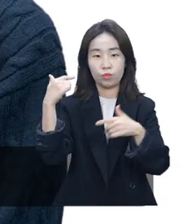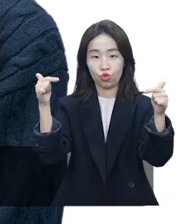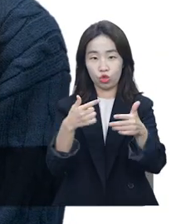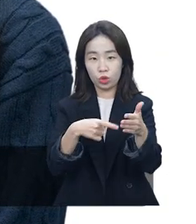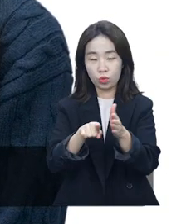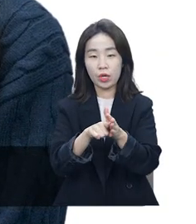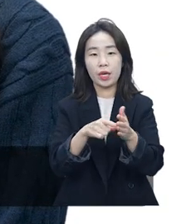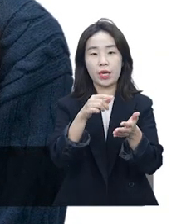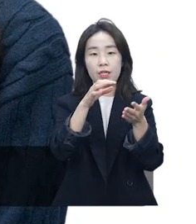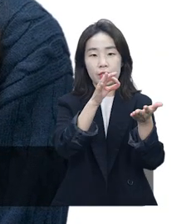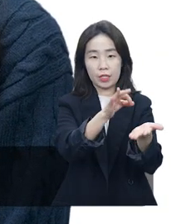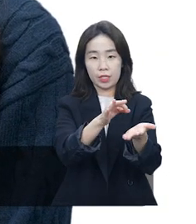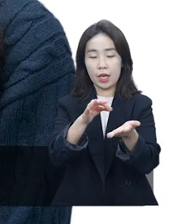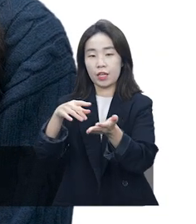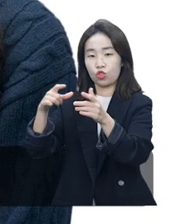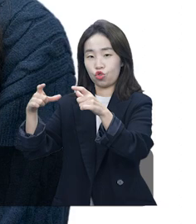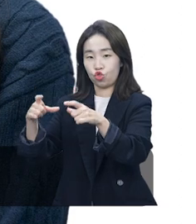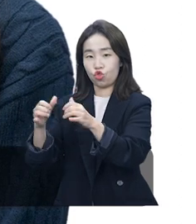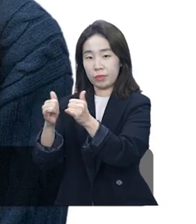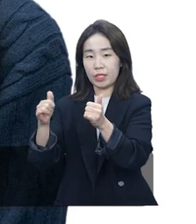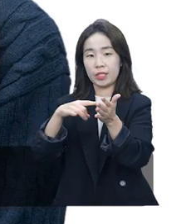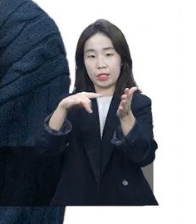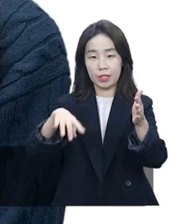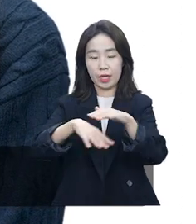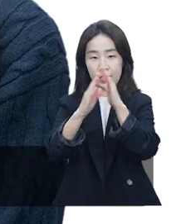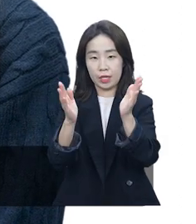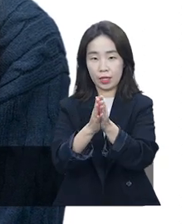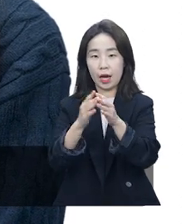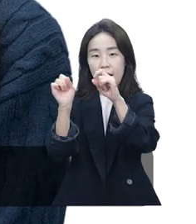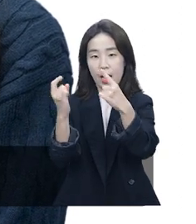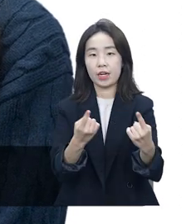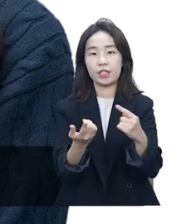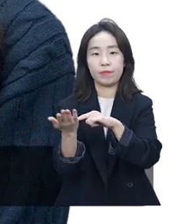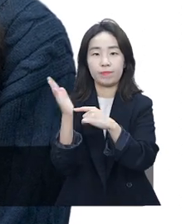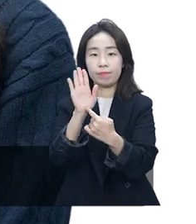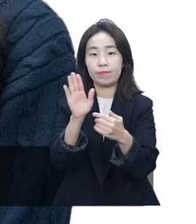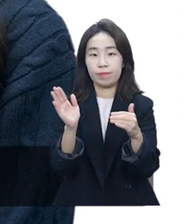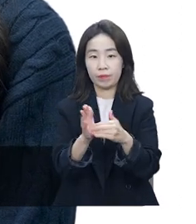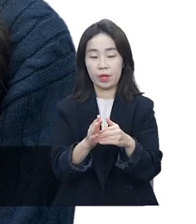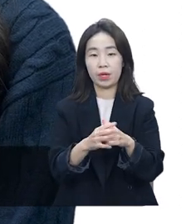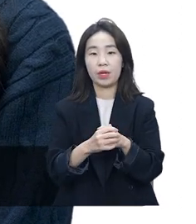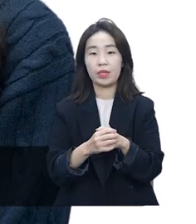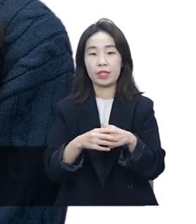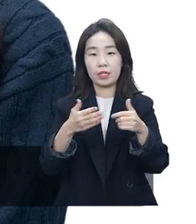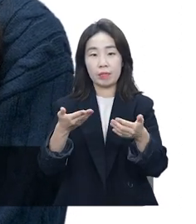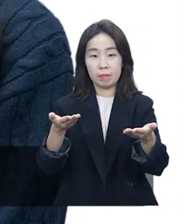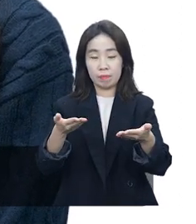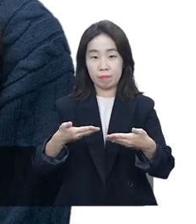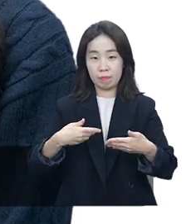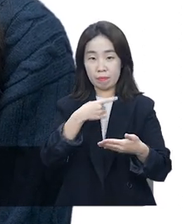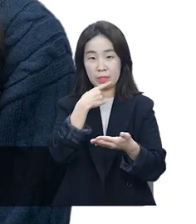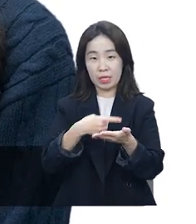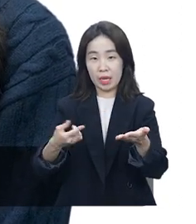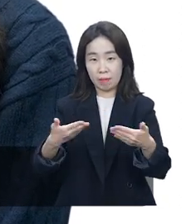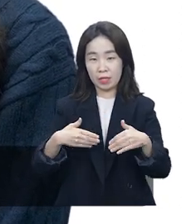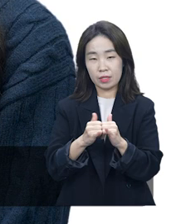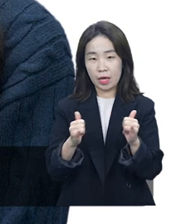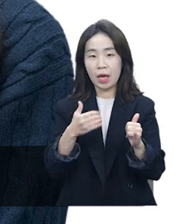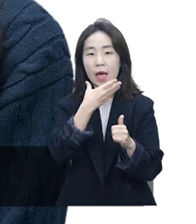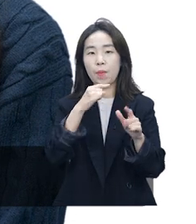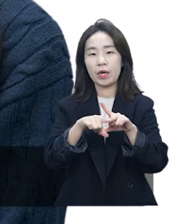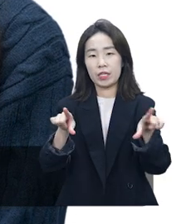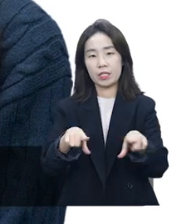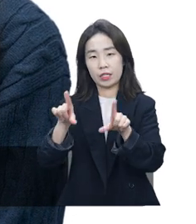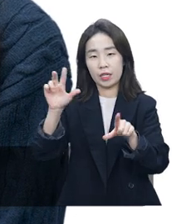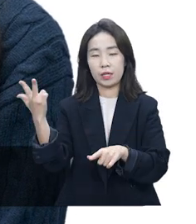올해 재산세와 주민세를 한시적으로 전액 감면한다고 밝혔습니다. 피해를 입은 시민분들이 하루빨리